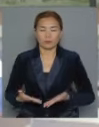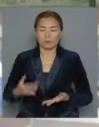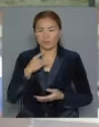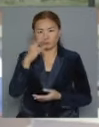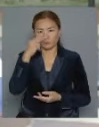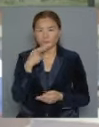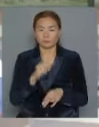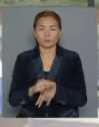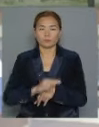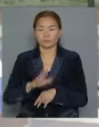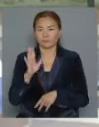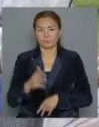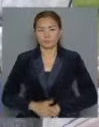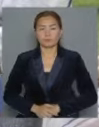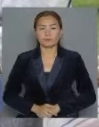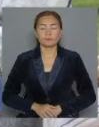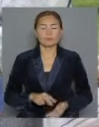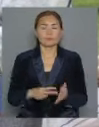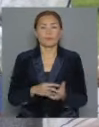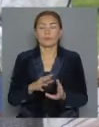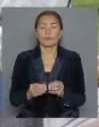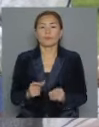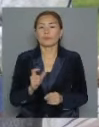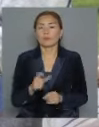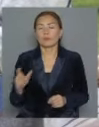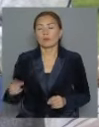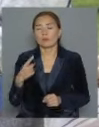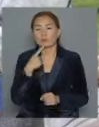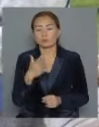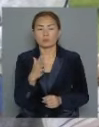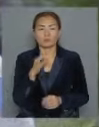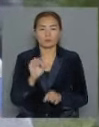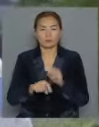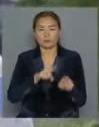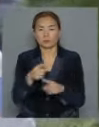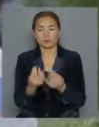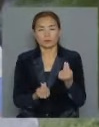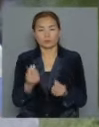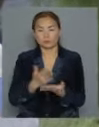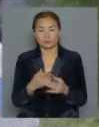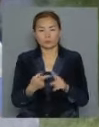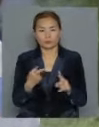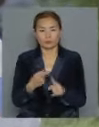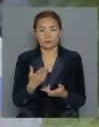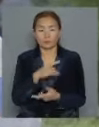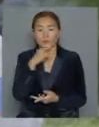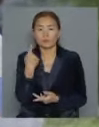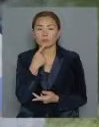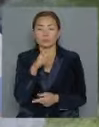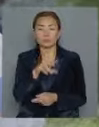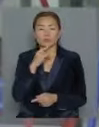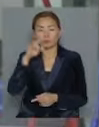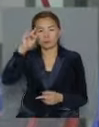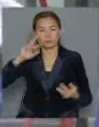тілін үйретіп жатырмыз. Жоба аясында тұрғындарға сөздік викториналық ойына ойнатылды. Бірінші кезеңде орыс тілді сөздердің